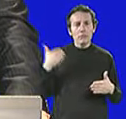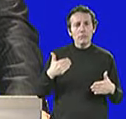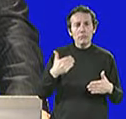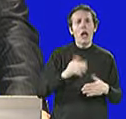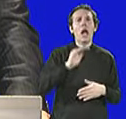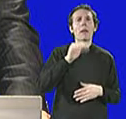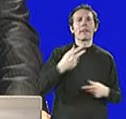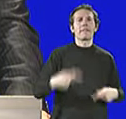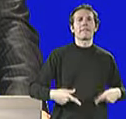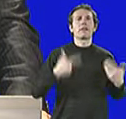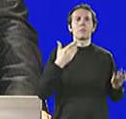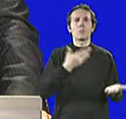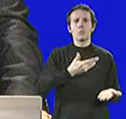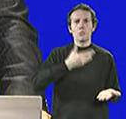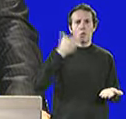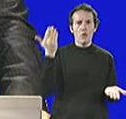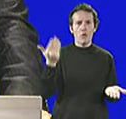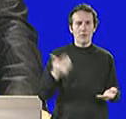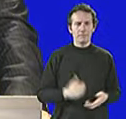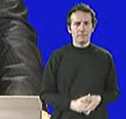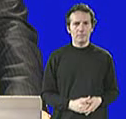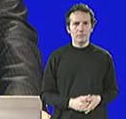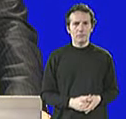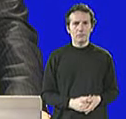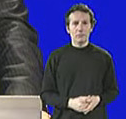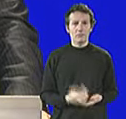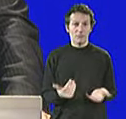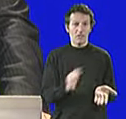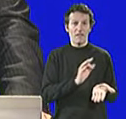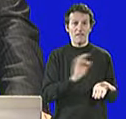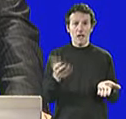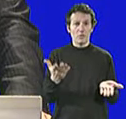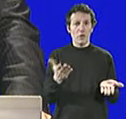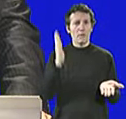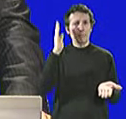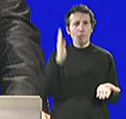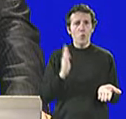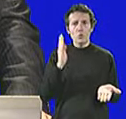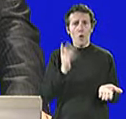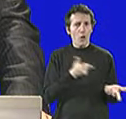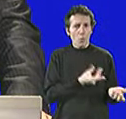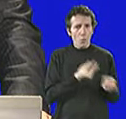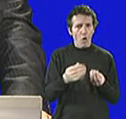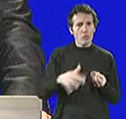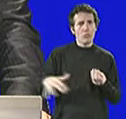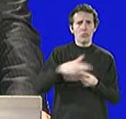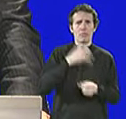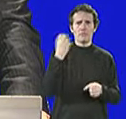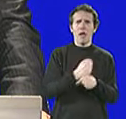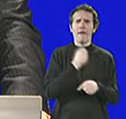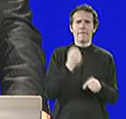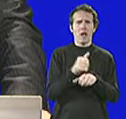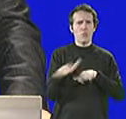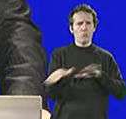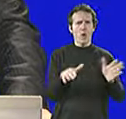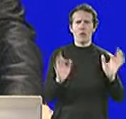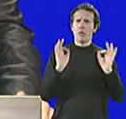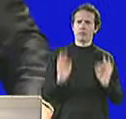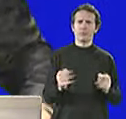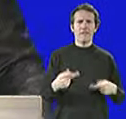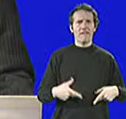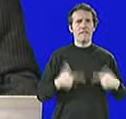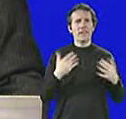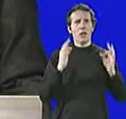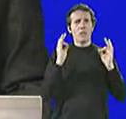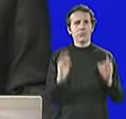vie meilleure pour elle. Cette France-là, elle réclame qu'on lui donne les moyens de vivre de son travail, d'être protégée